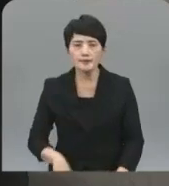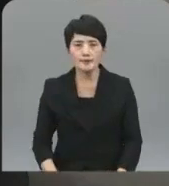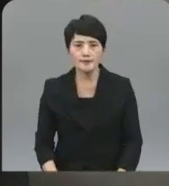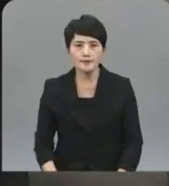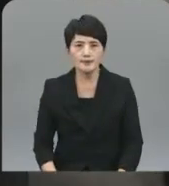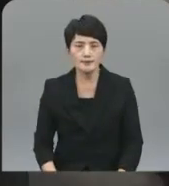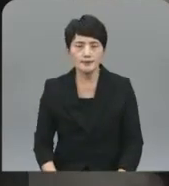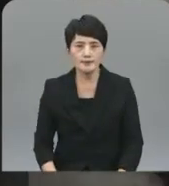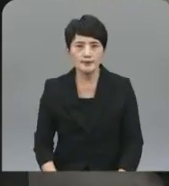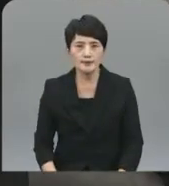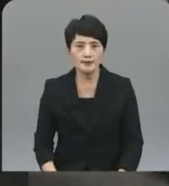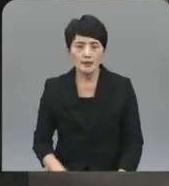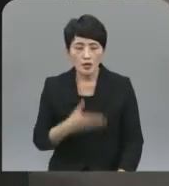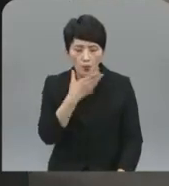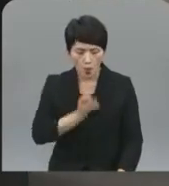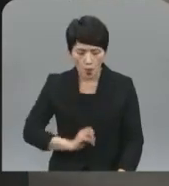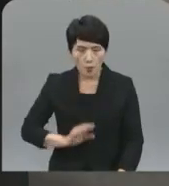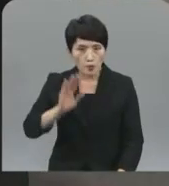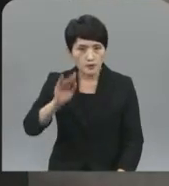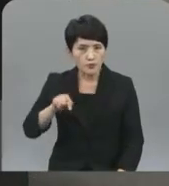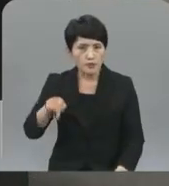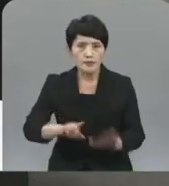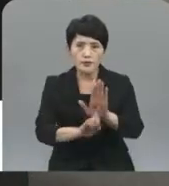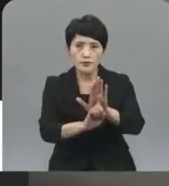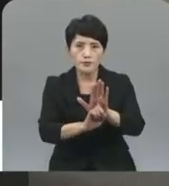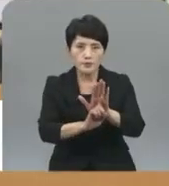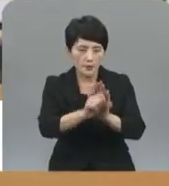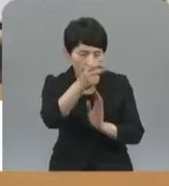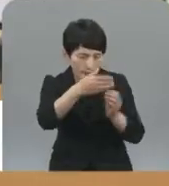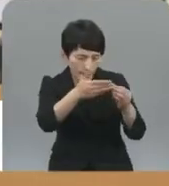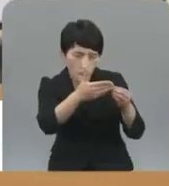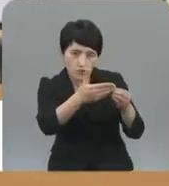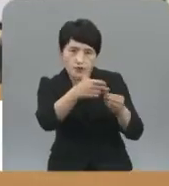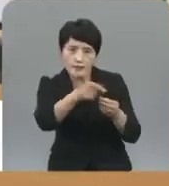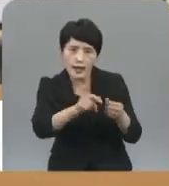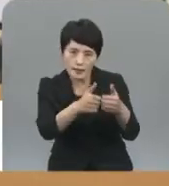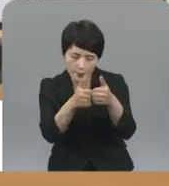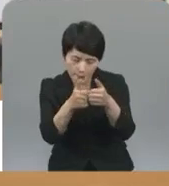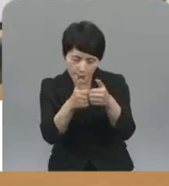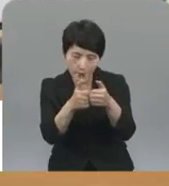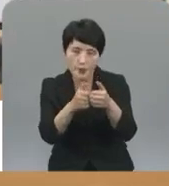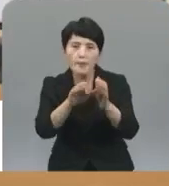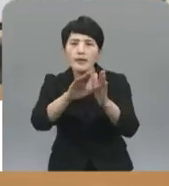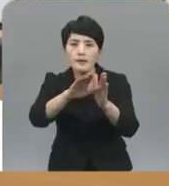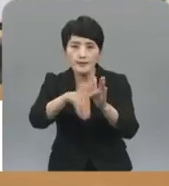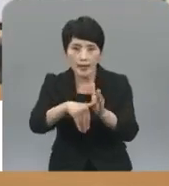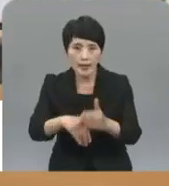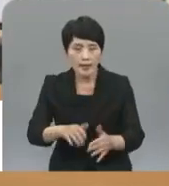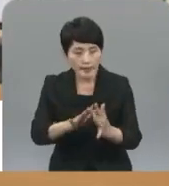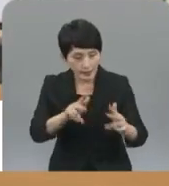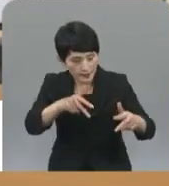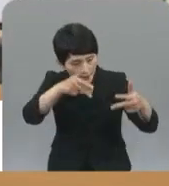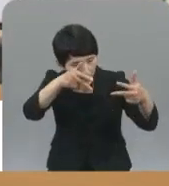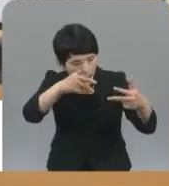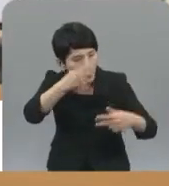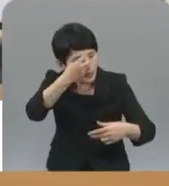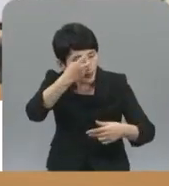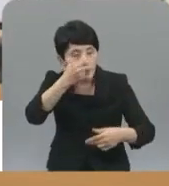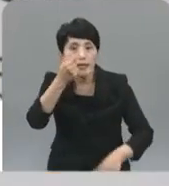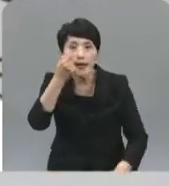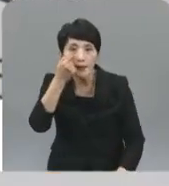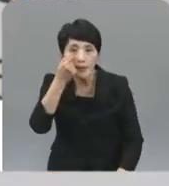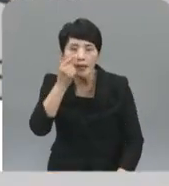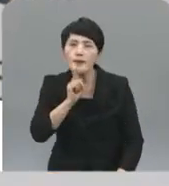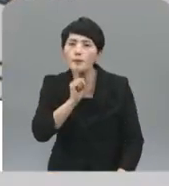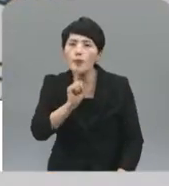Bộ Y tế và phúc lợi Hàn Quốc ngày 30/5 đã báo cáo phương án xúc tiến dự án thí điểm về khám chữa bệnh không tiếp xúc trực tiếp tại